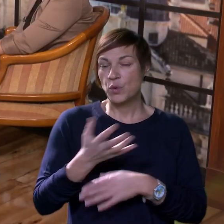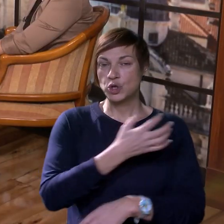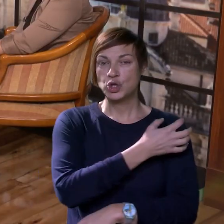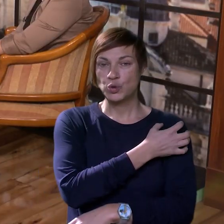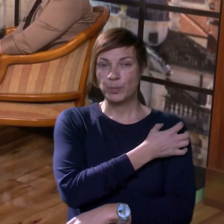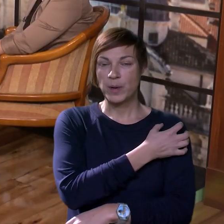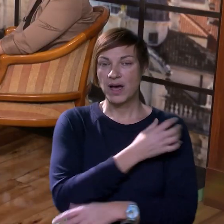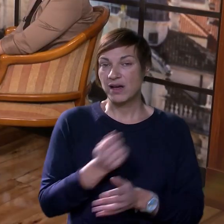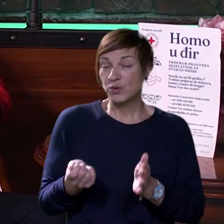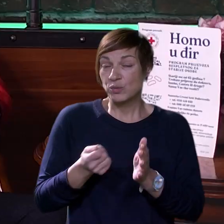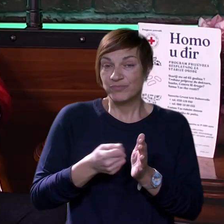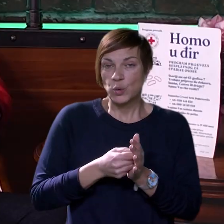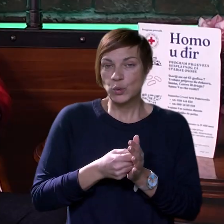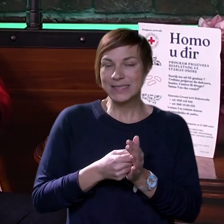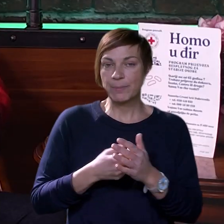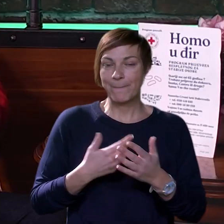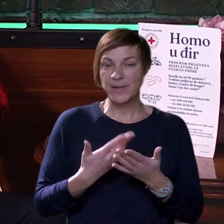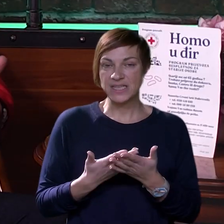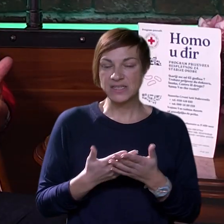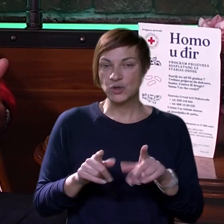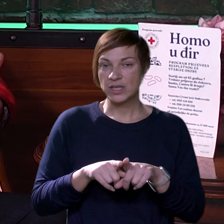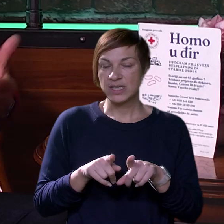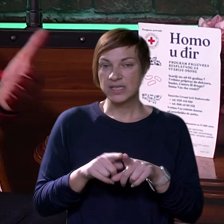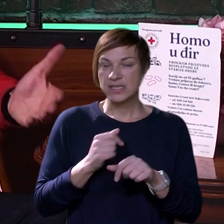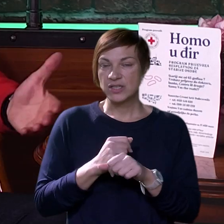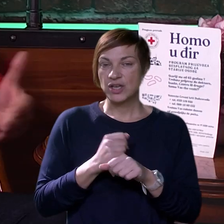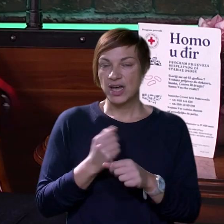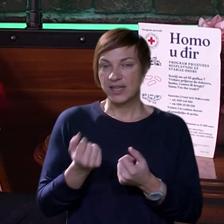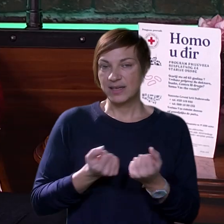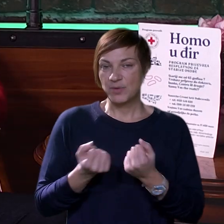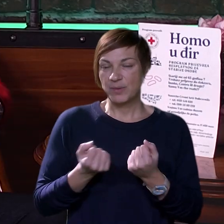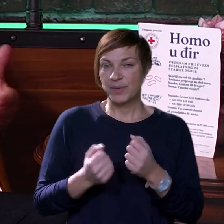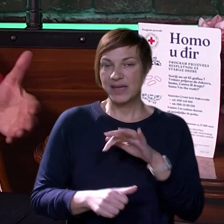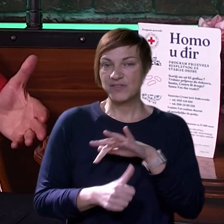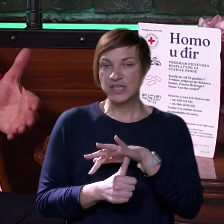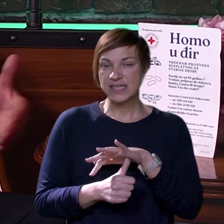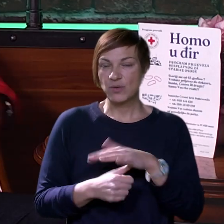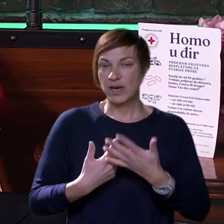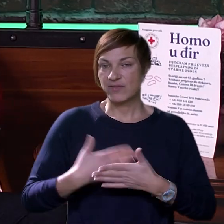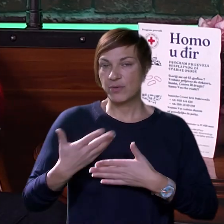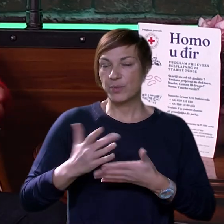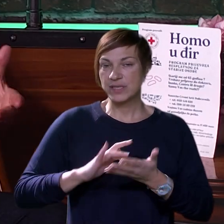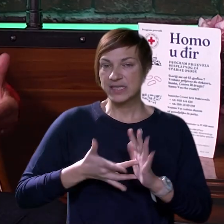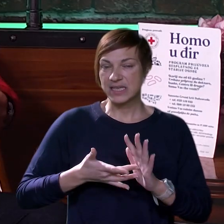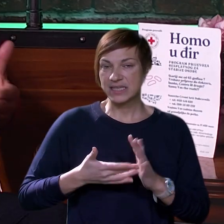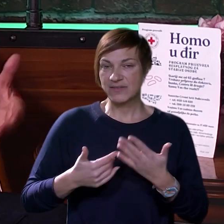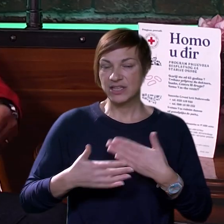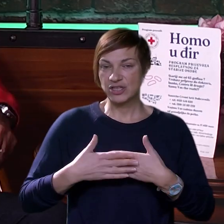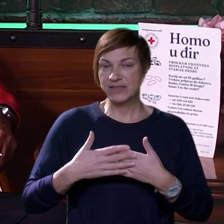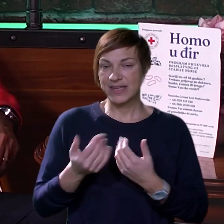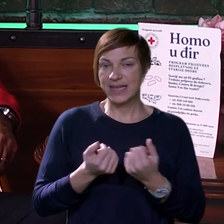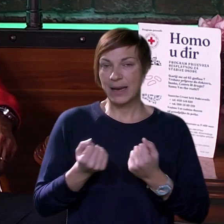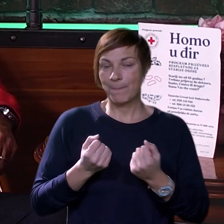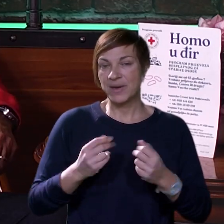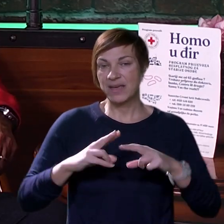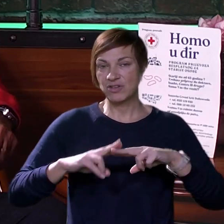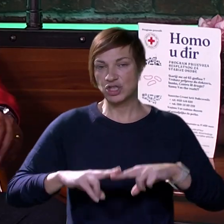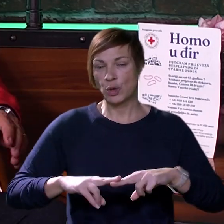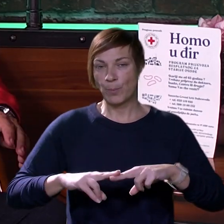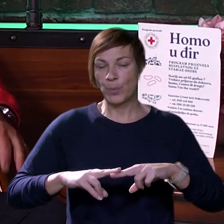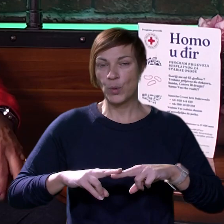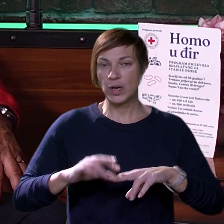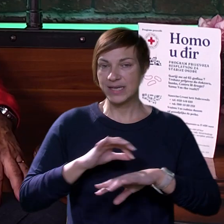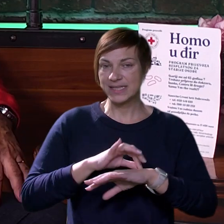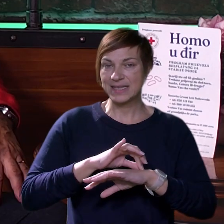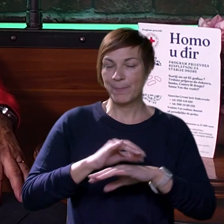poču u banku, poču u spenzu, također radimo i prijevoze. Uglavnom se to onda poslije sve svede na prijevoz do bolnice